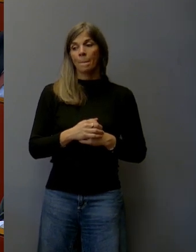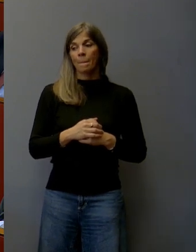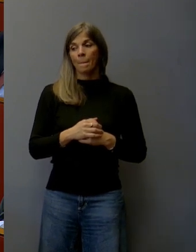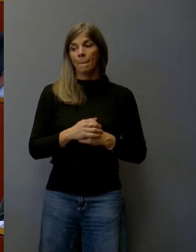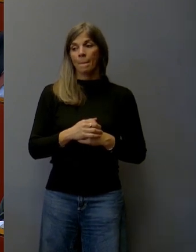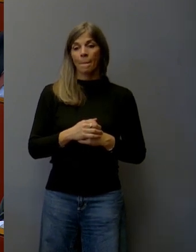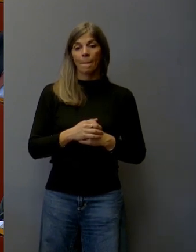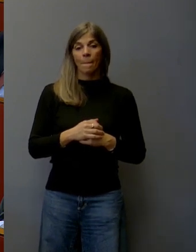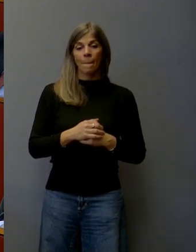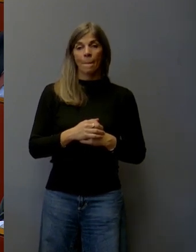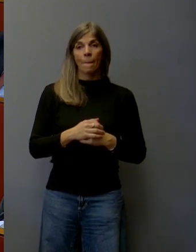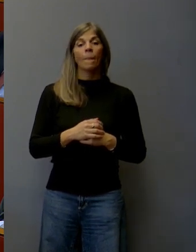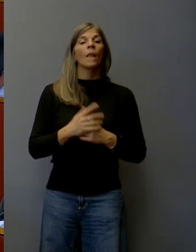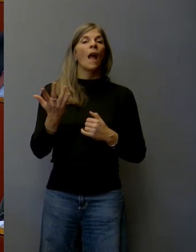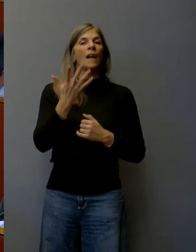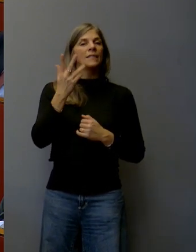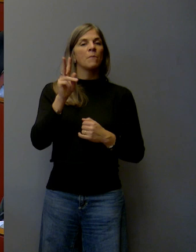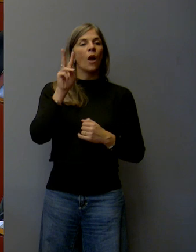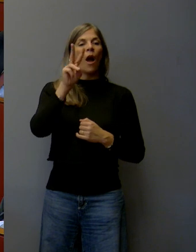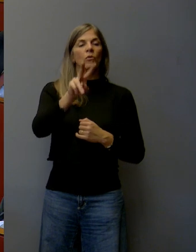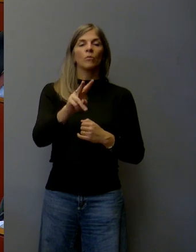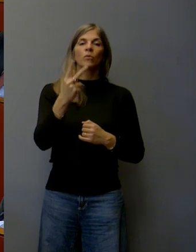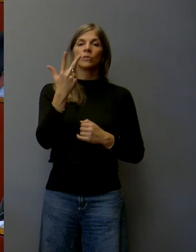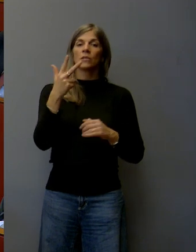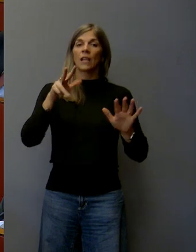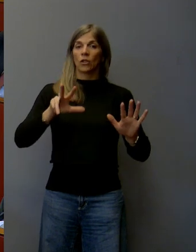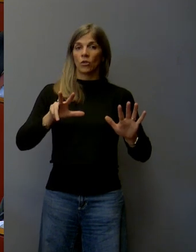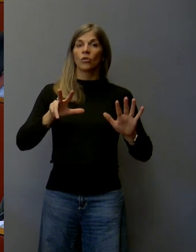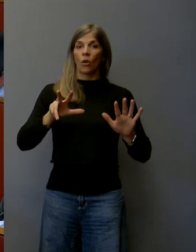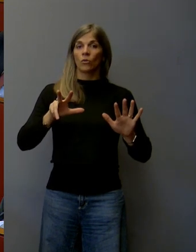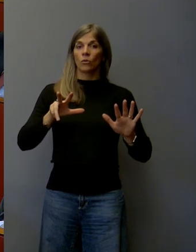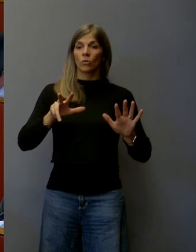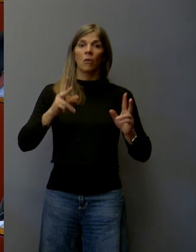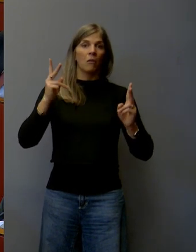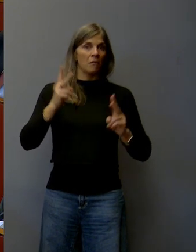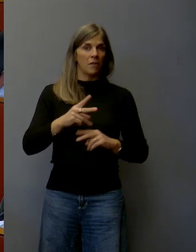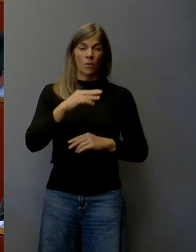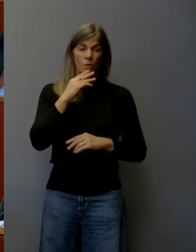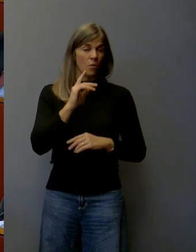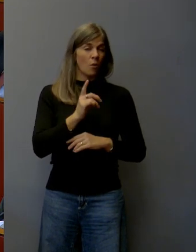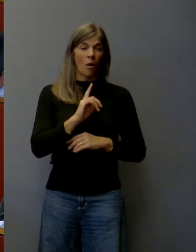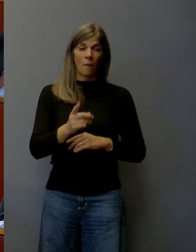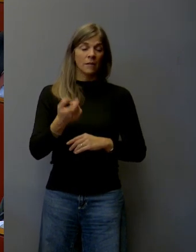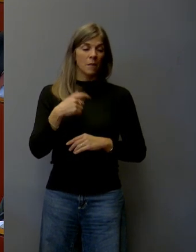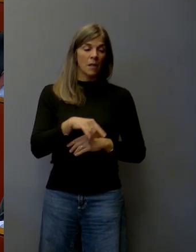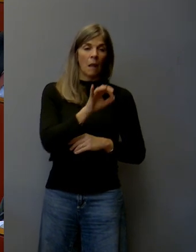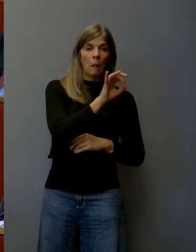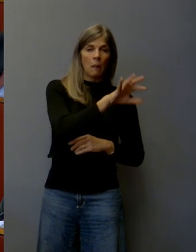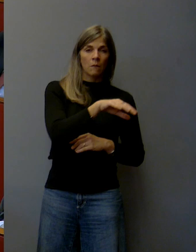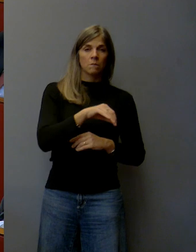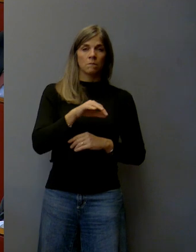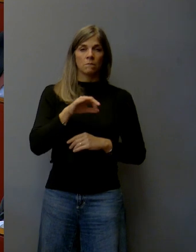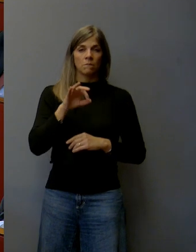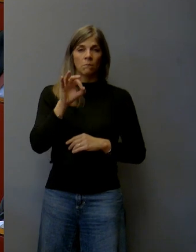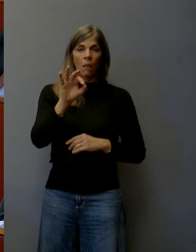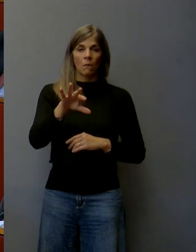tra tutti la linea 38 e si è assolutamente insufficiente in termini di intervallo Delle Corse termine delle